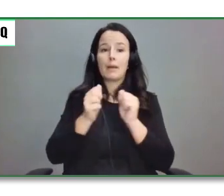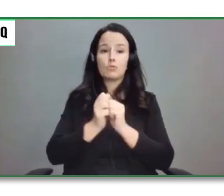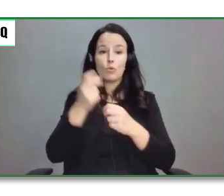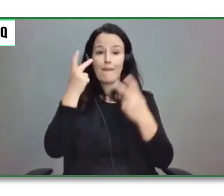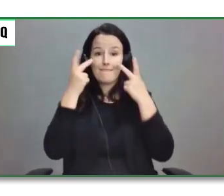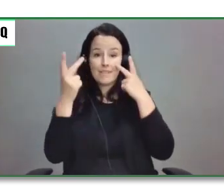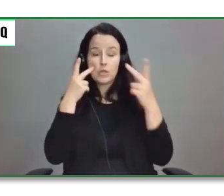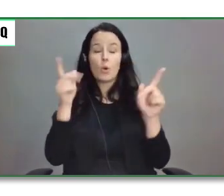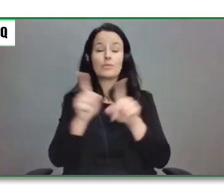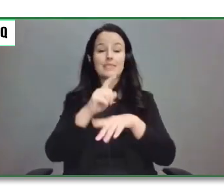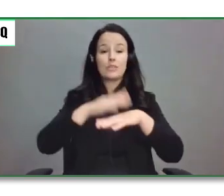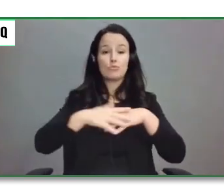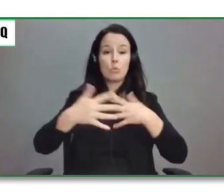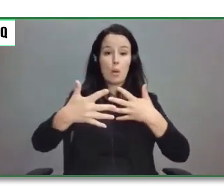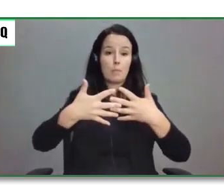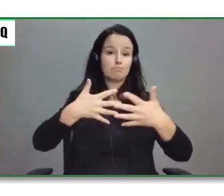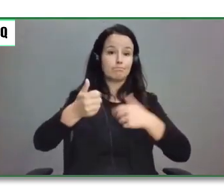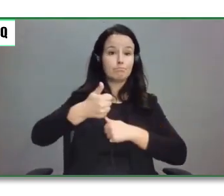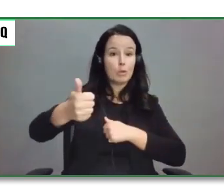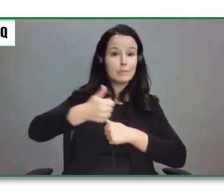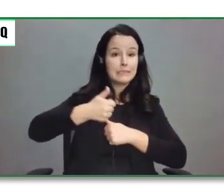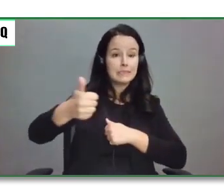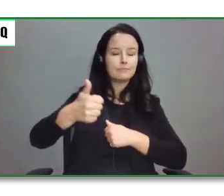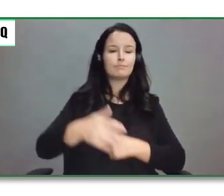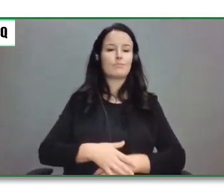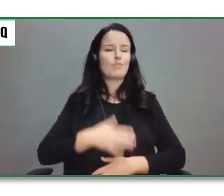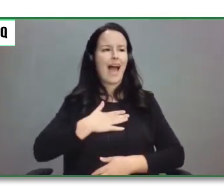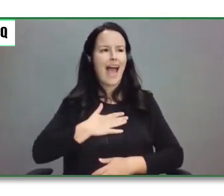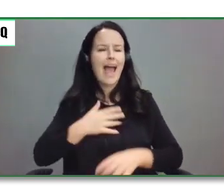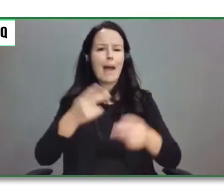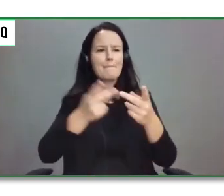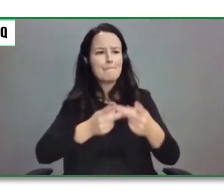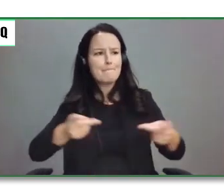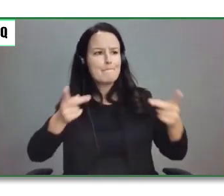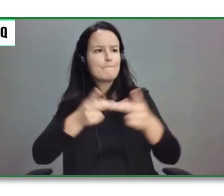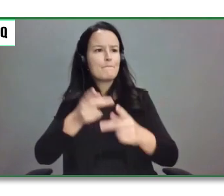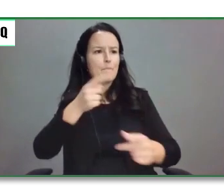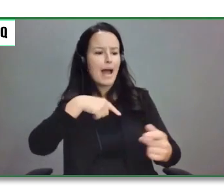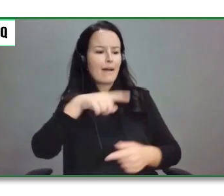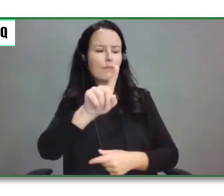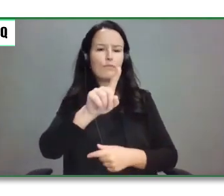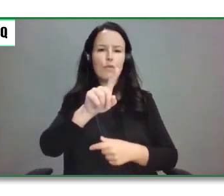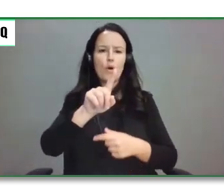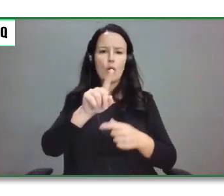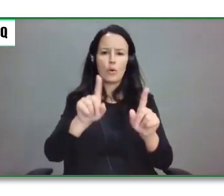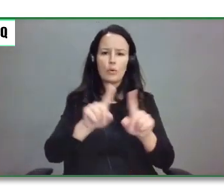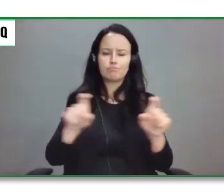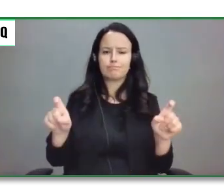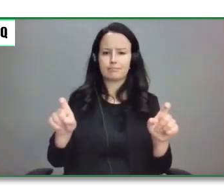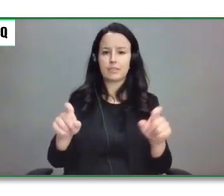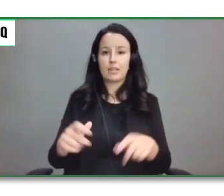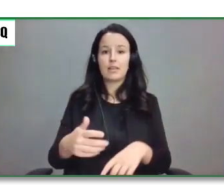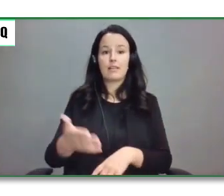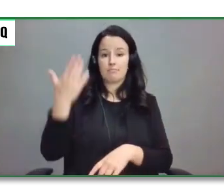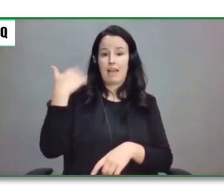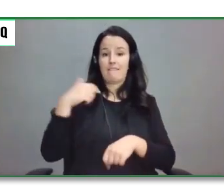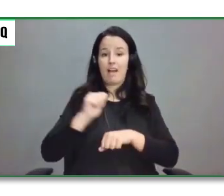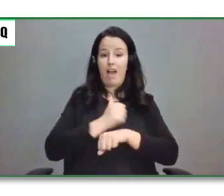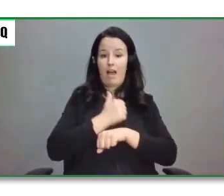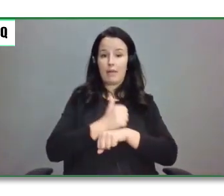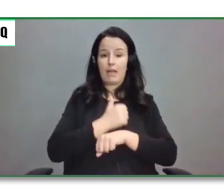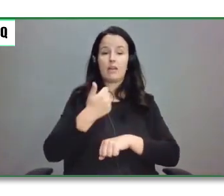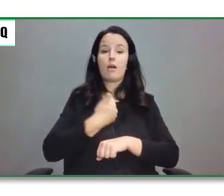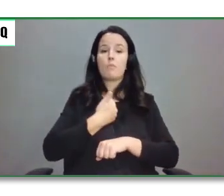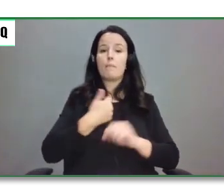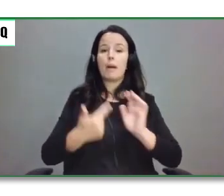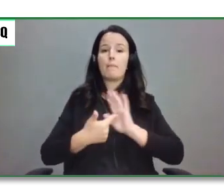dans les parcs. J'aime aussi aider les gens à accéder aux parcs. J'étais ambassadrice en Alberta, le programme